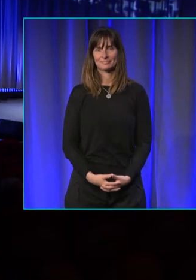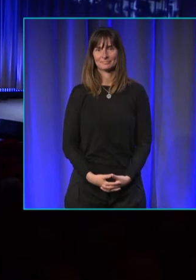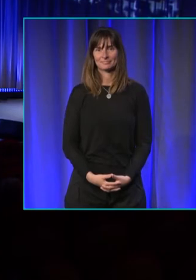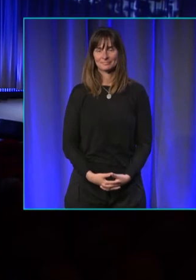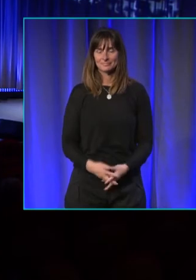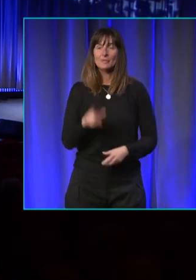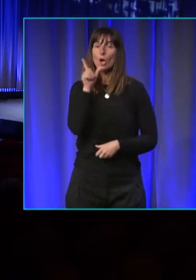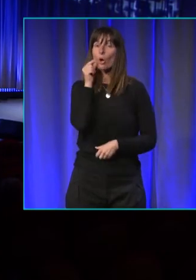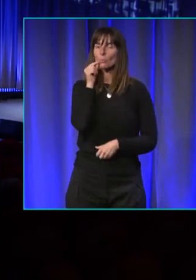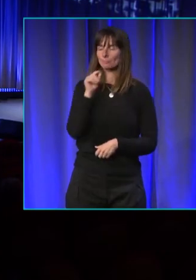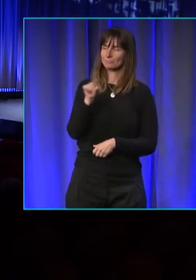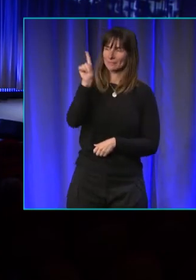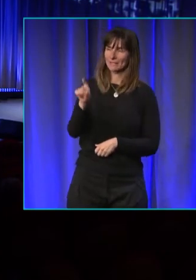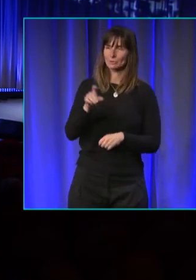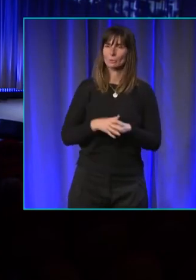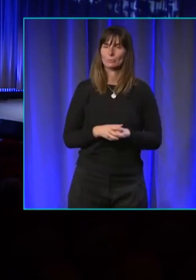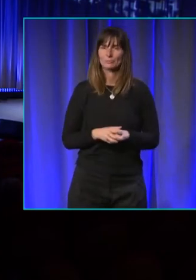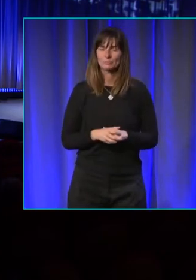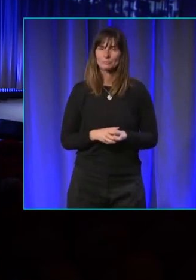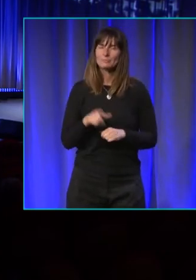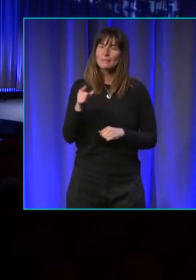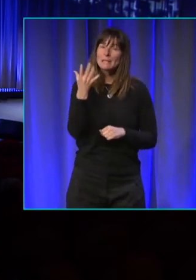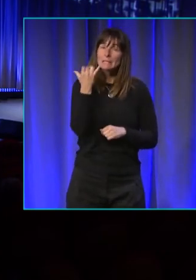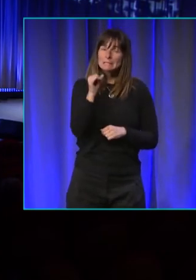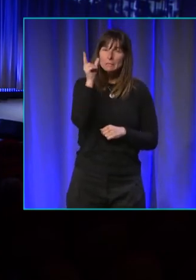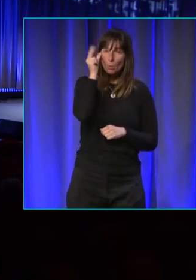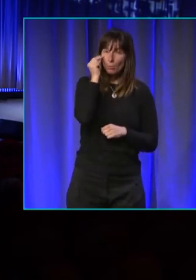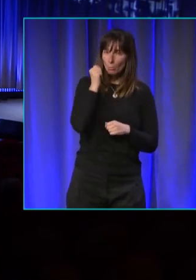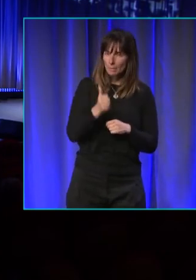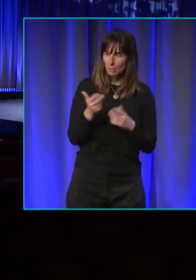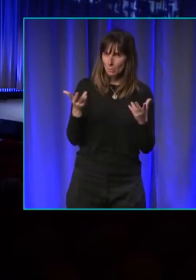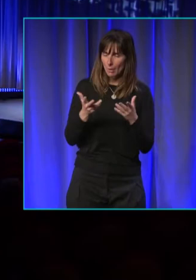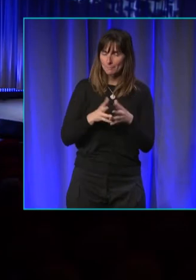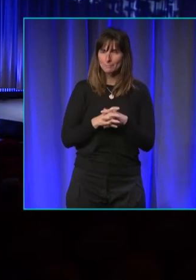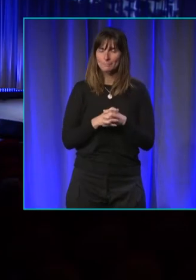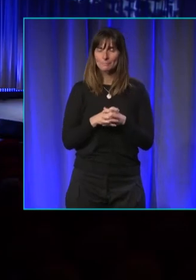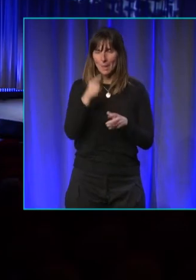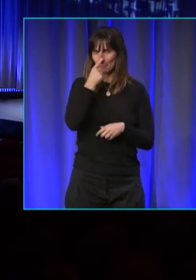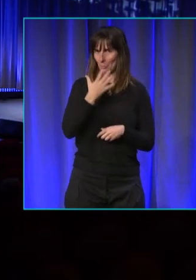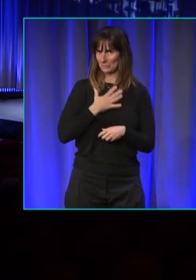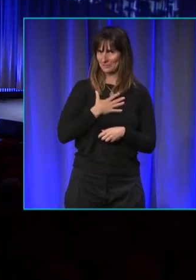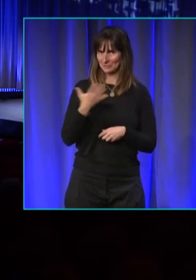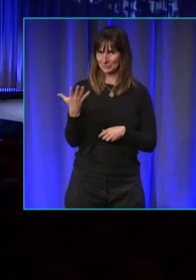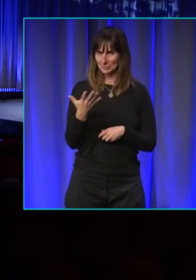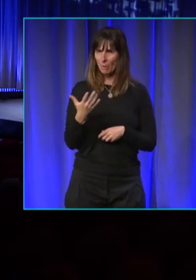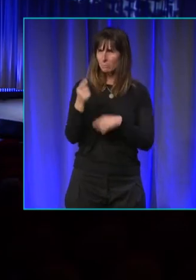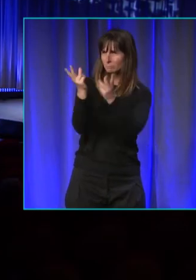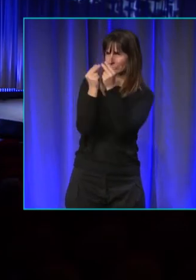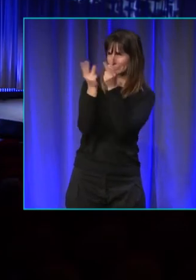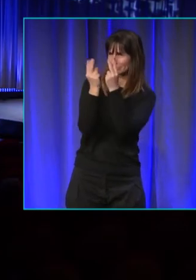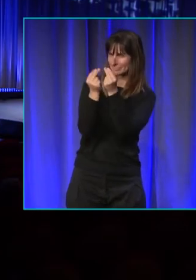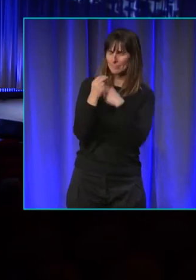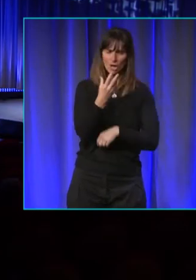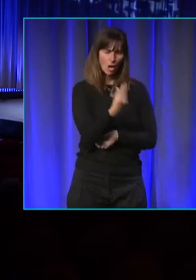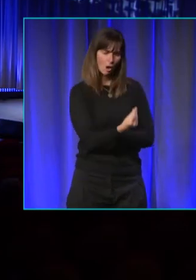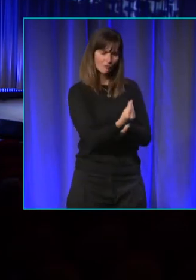Merci, j'avais une question. Je ne sais pas si j'ai bien compris, mais ce que je pense, c'est que les enfants, ils ont, d'après ce que vous dites, ils